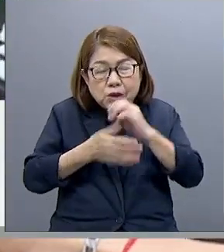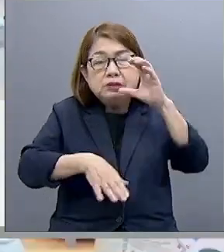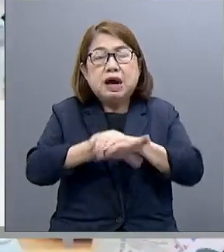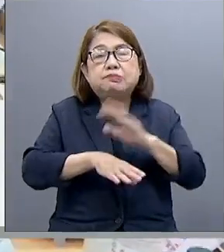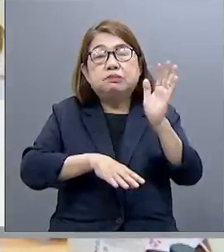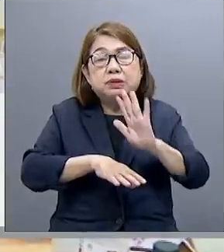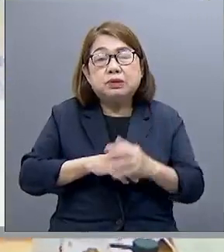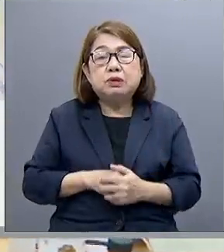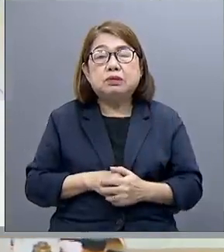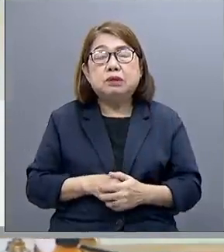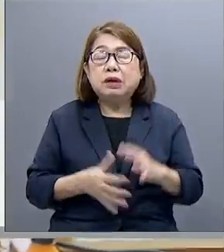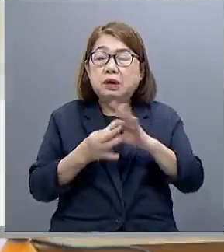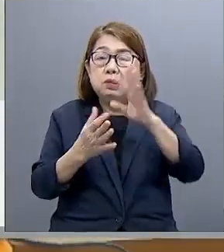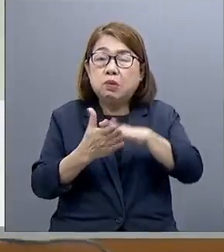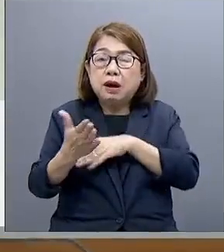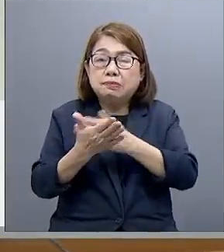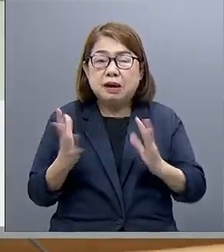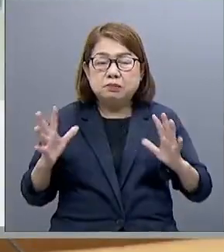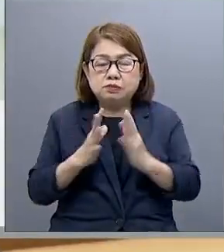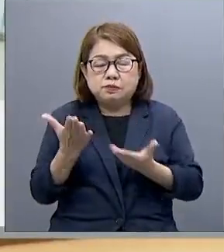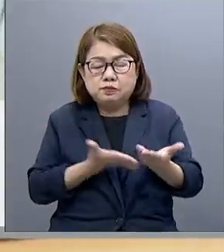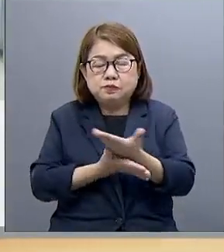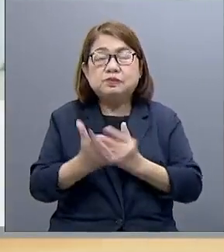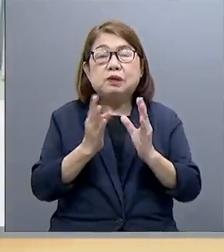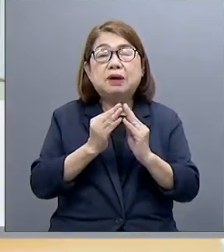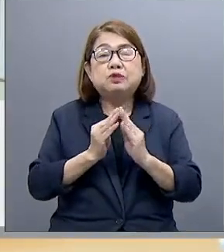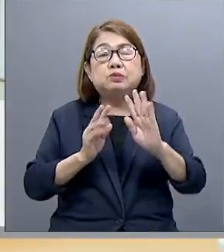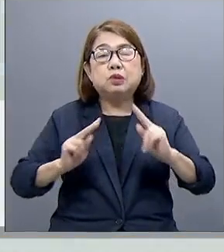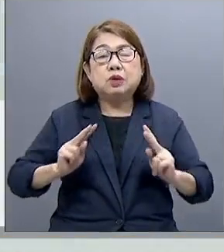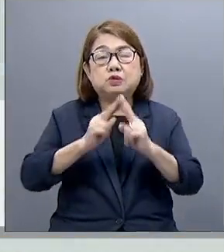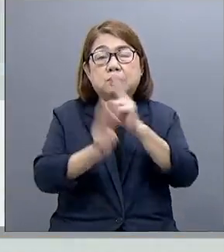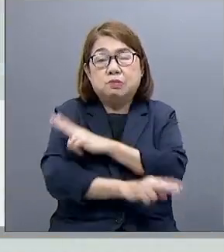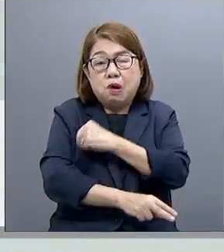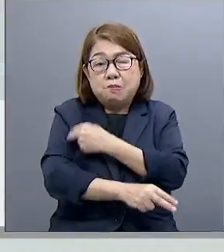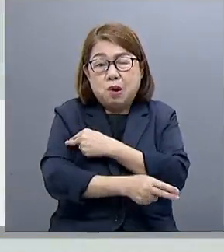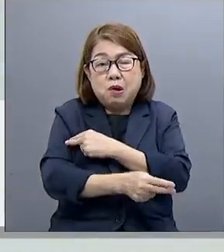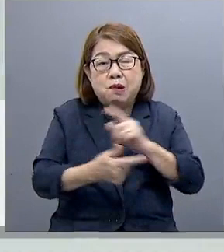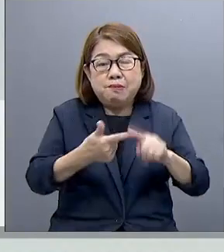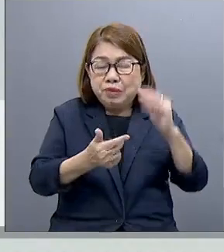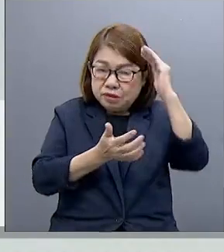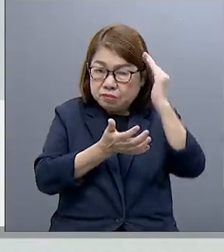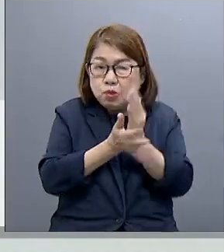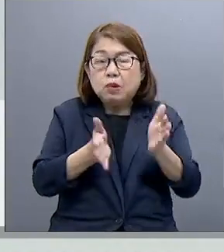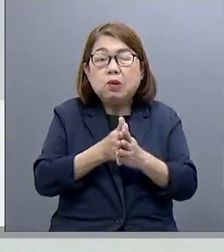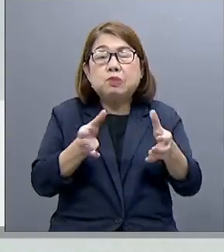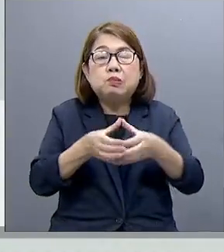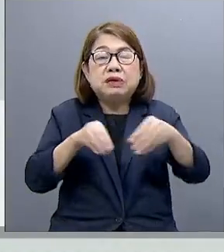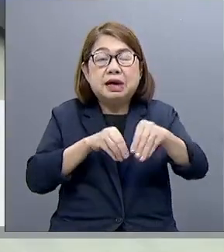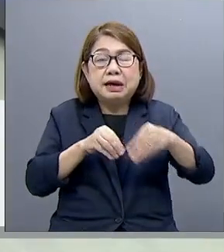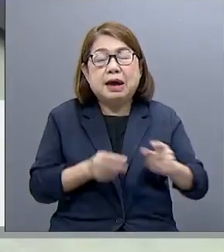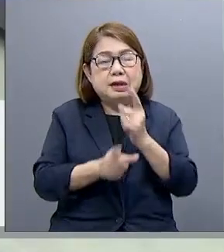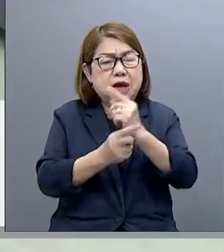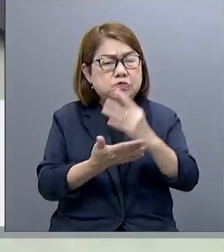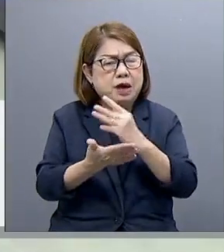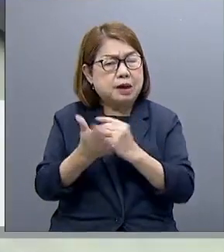มาตรการนี้เกิดขึ้นจากการประชุมร่วมกันของกระทรวงสาธารณสุขตำรวจและภาคีเครือข่ายใช้หลักวิชาการกำหนดเป็น